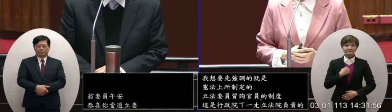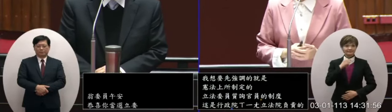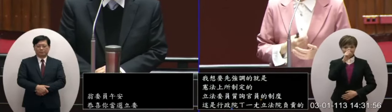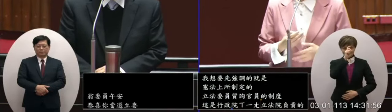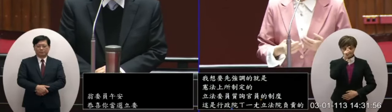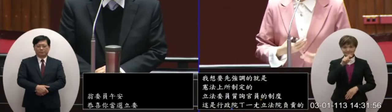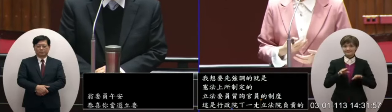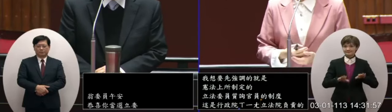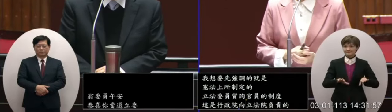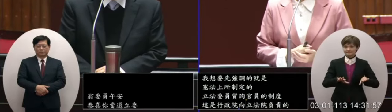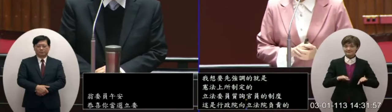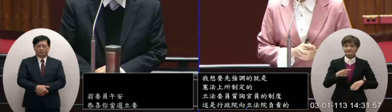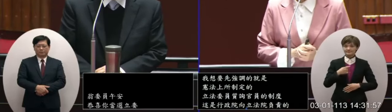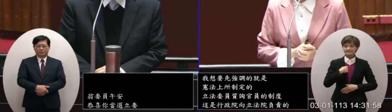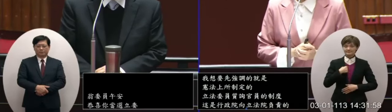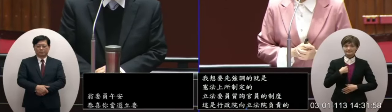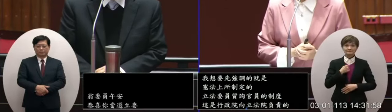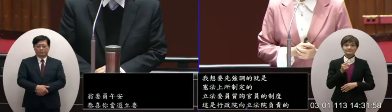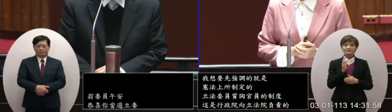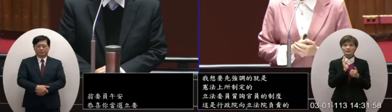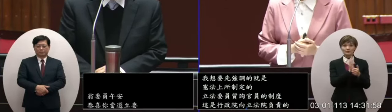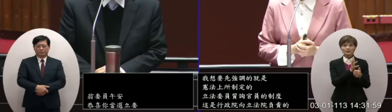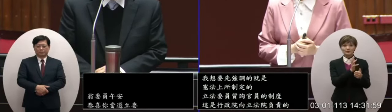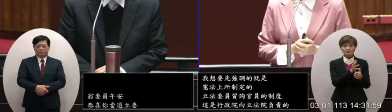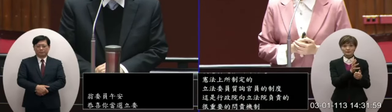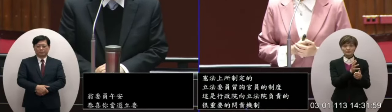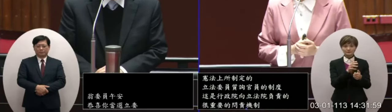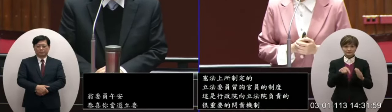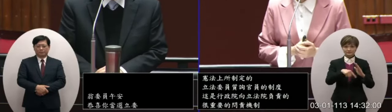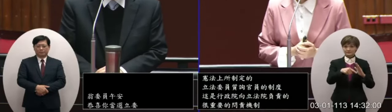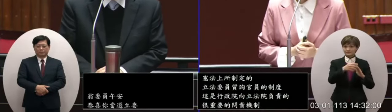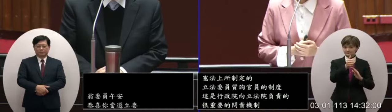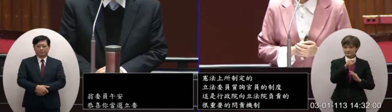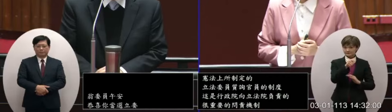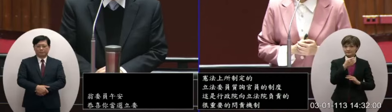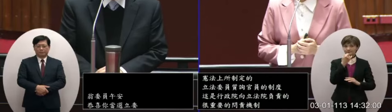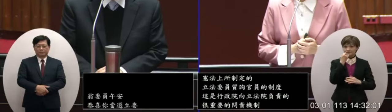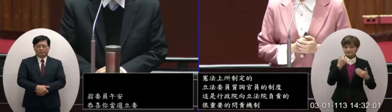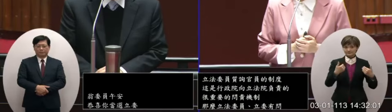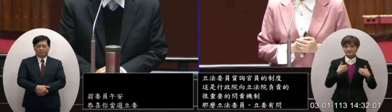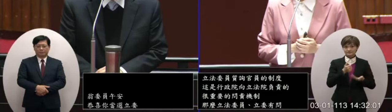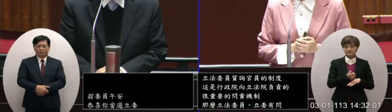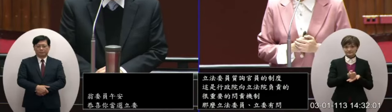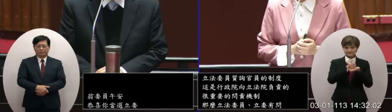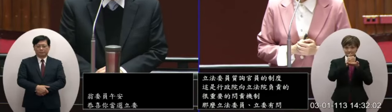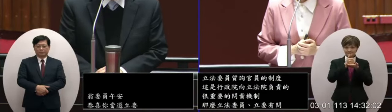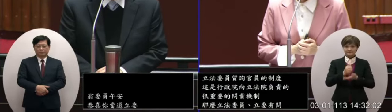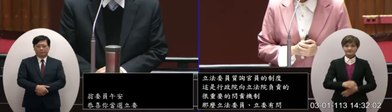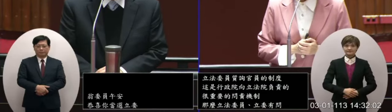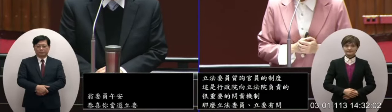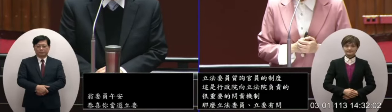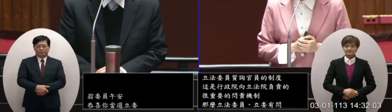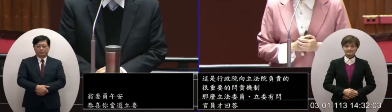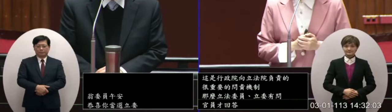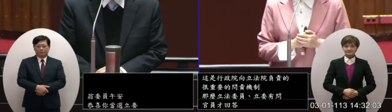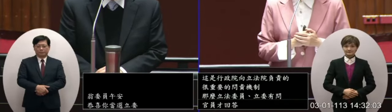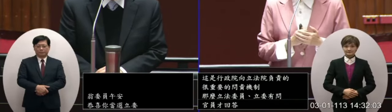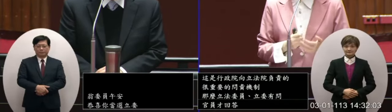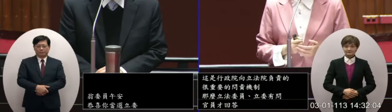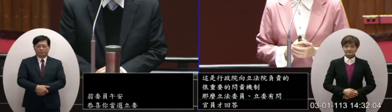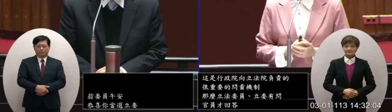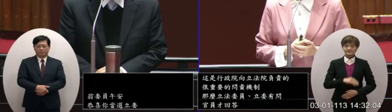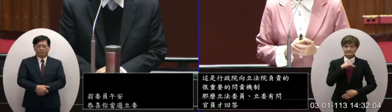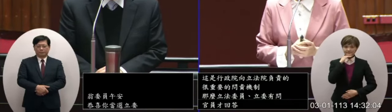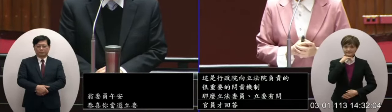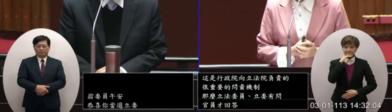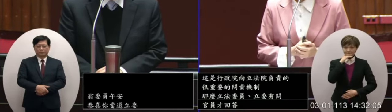今天的我的质询的这个场合里面，希望院长能够尊重我作为立法委员的质询权。所以呢，